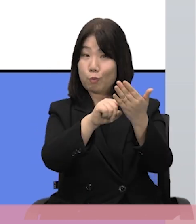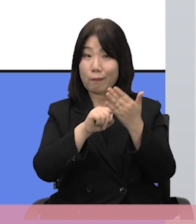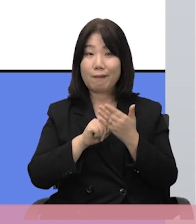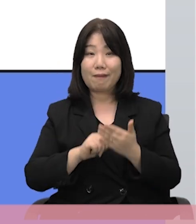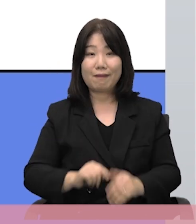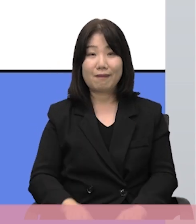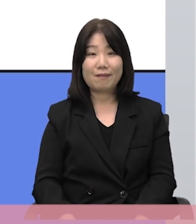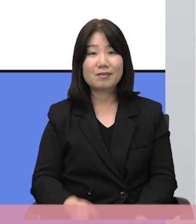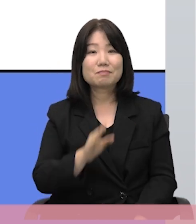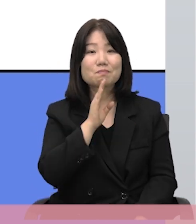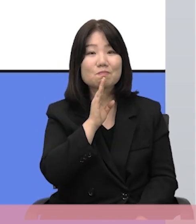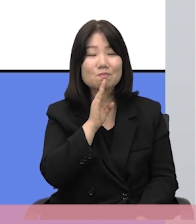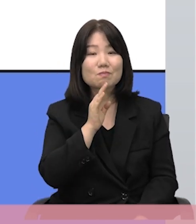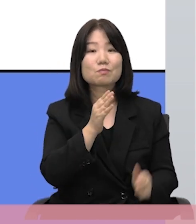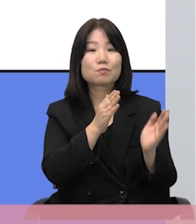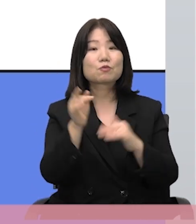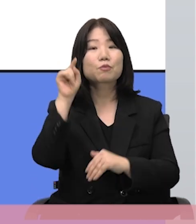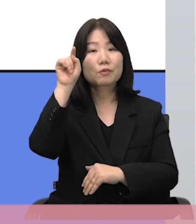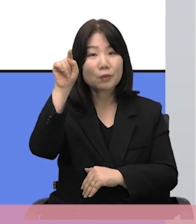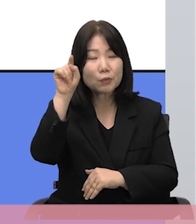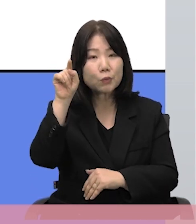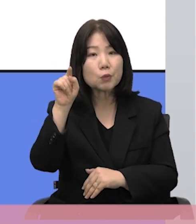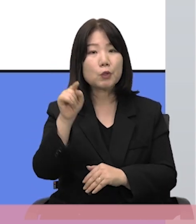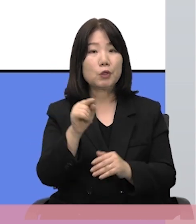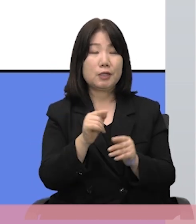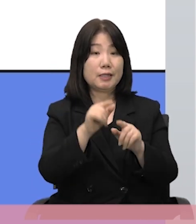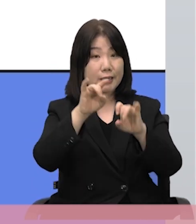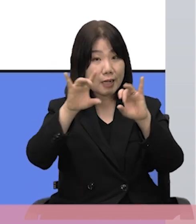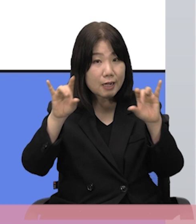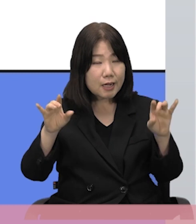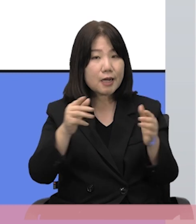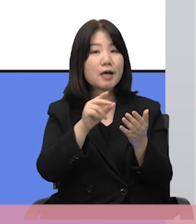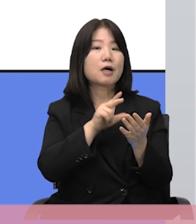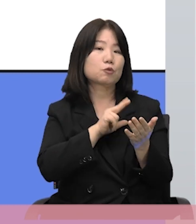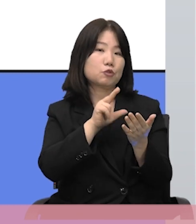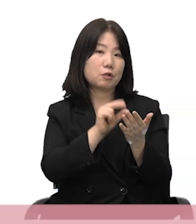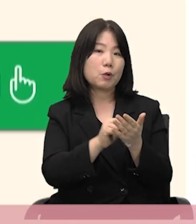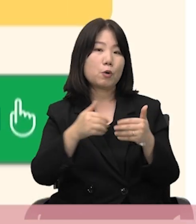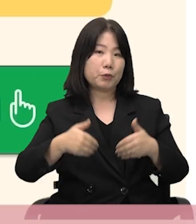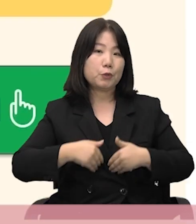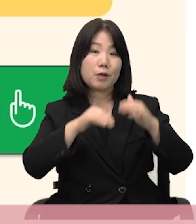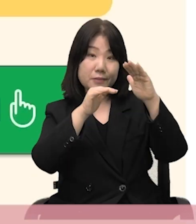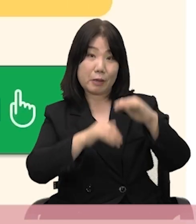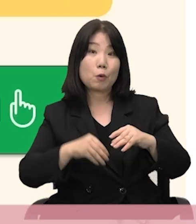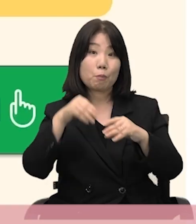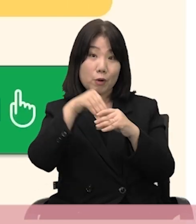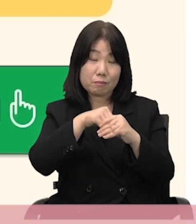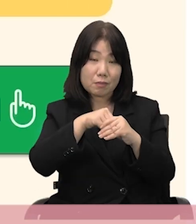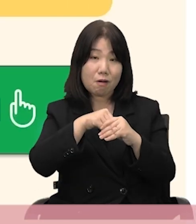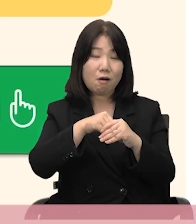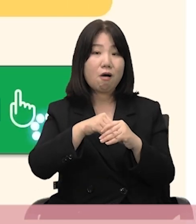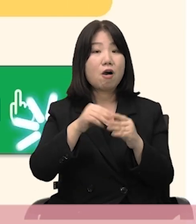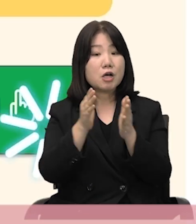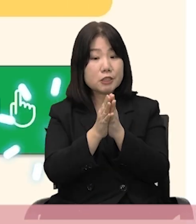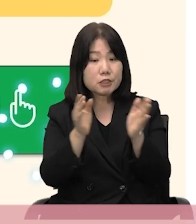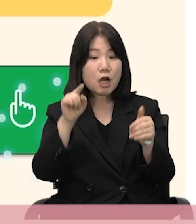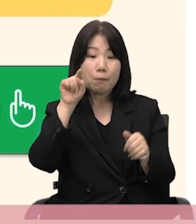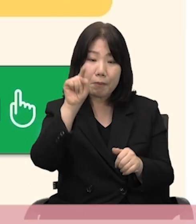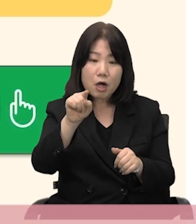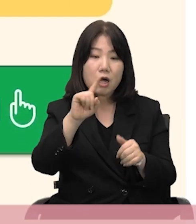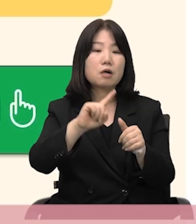맞아요. 준비톡톡에는 각 주제별로 필요한 내용이 들어있어서 시작하기를 누르면 자동으로